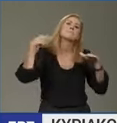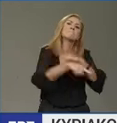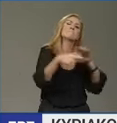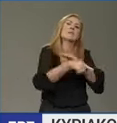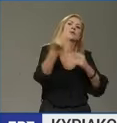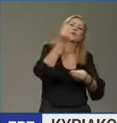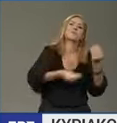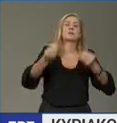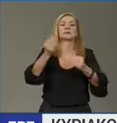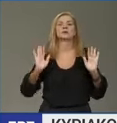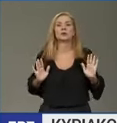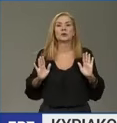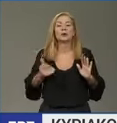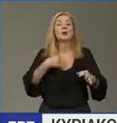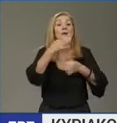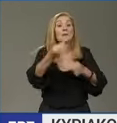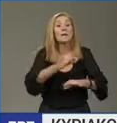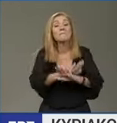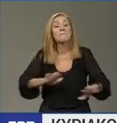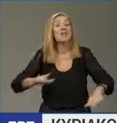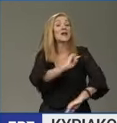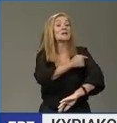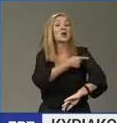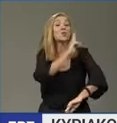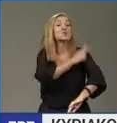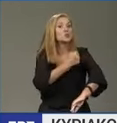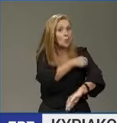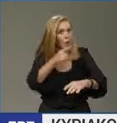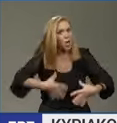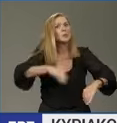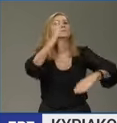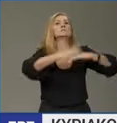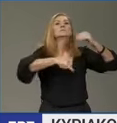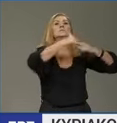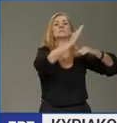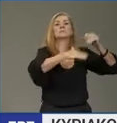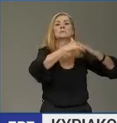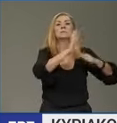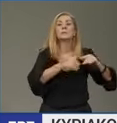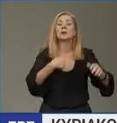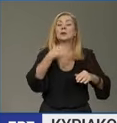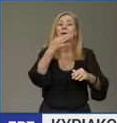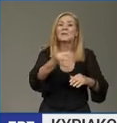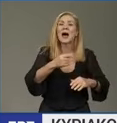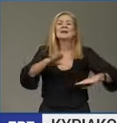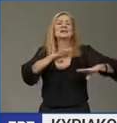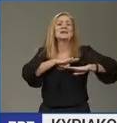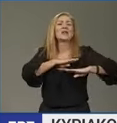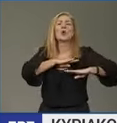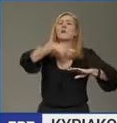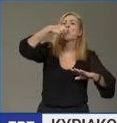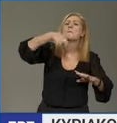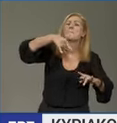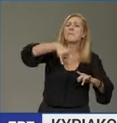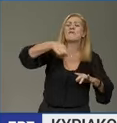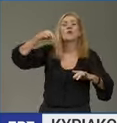Αναφέρθηκα στο παιδιατρικό νοσοκομείο. Κατασκευάζεται. Αναφέρομαι στις παρεμβάσεις που γίνονται στο στρατόπεδο Παύλου Μπελά. Γίνονται.